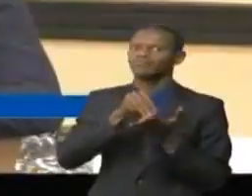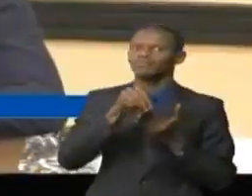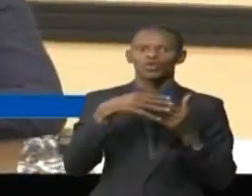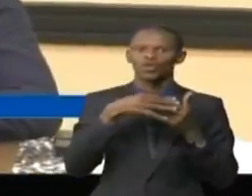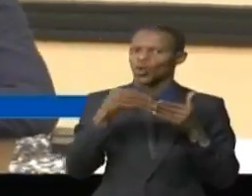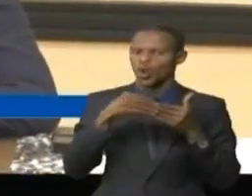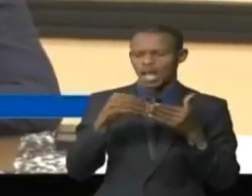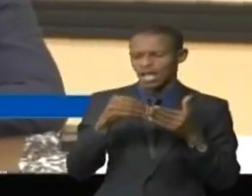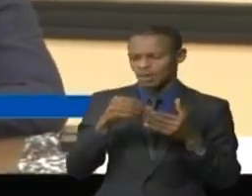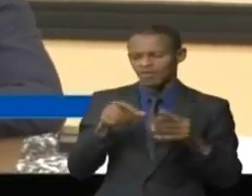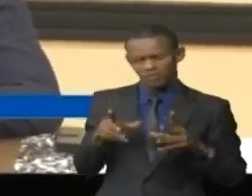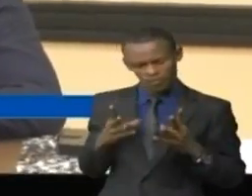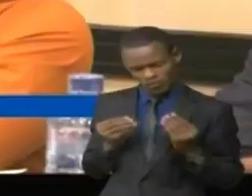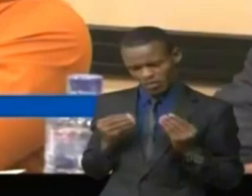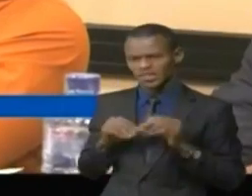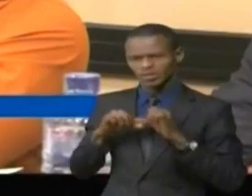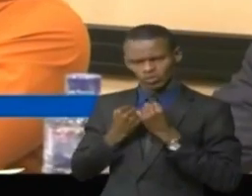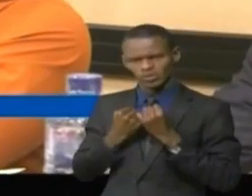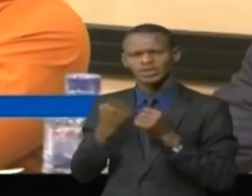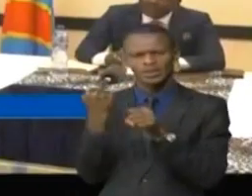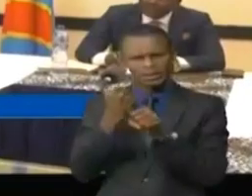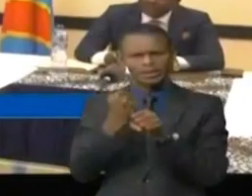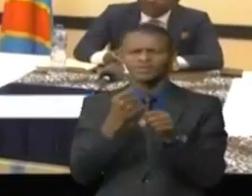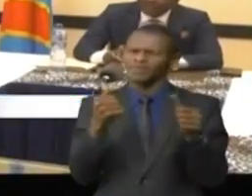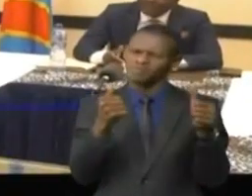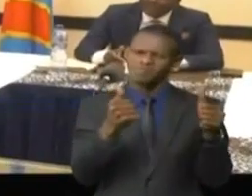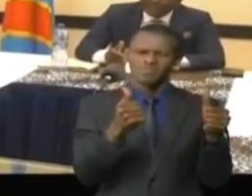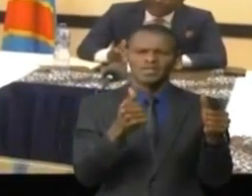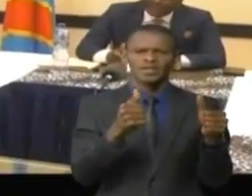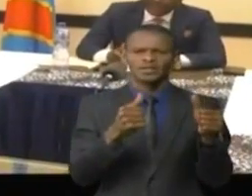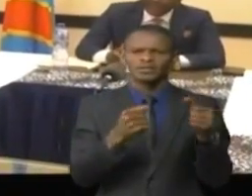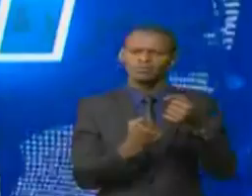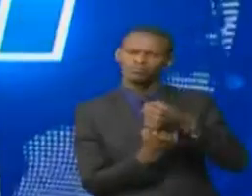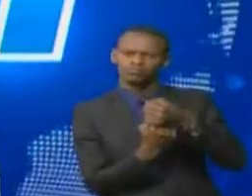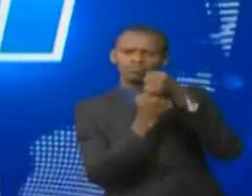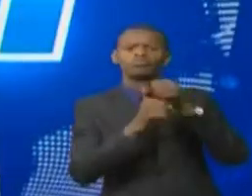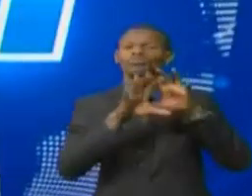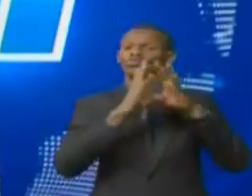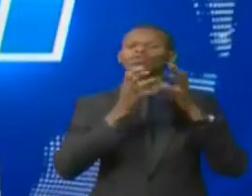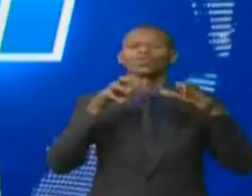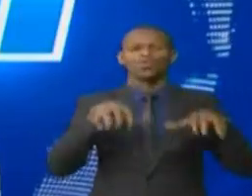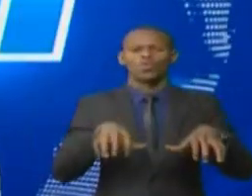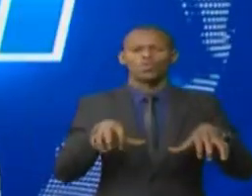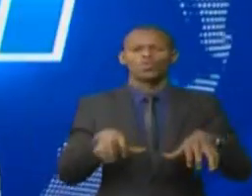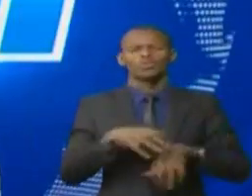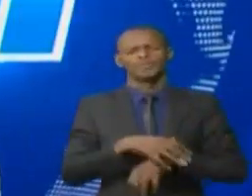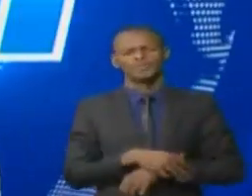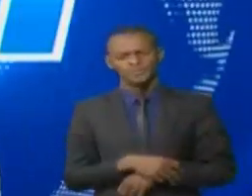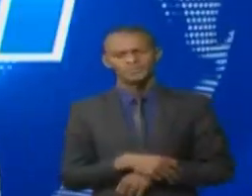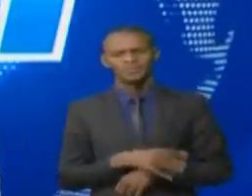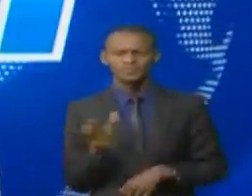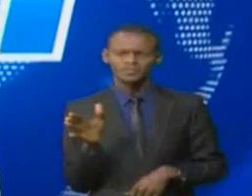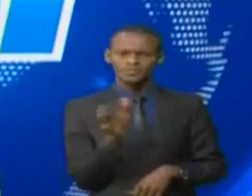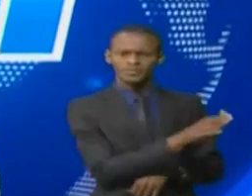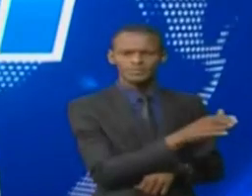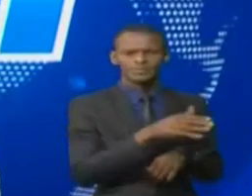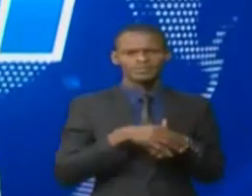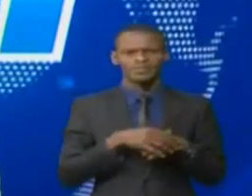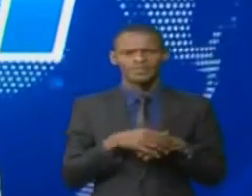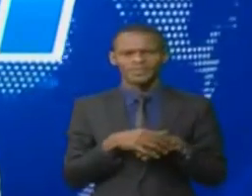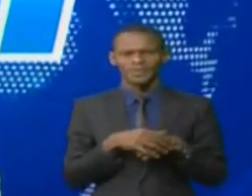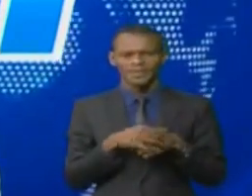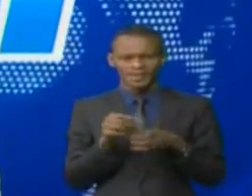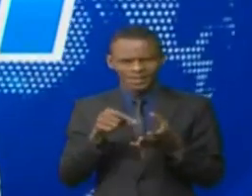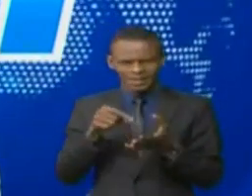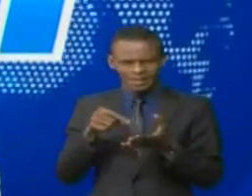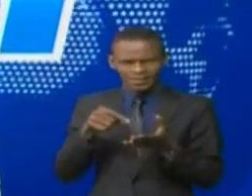poumons verts de la RDC capable de renflouer les trésors publics. Voilà. Et puis le salaire du fonctionnaire de l'État sera revu à la